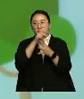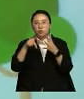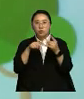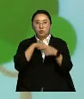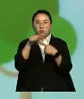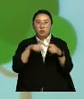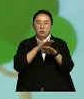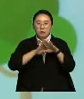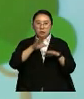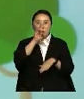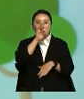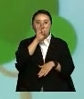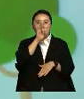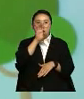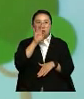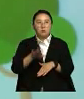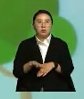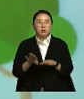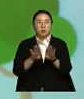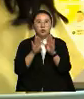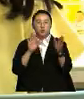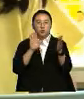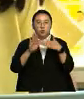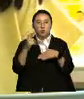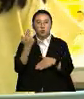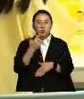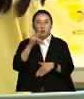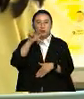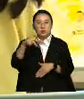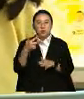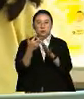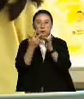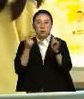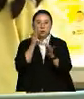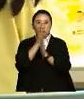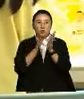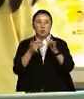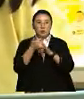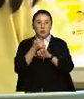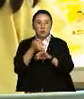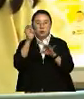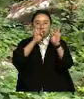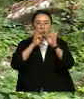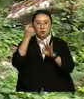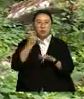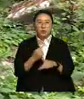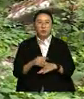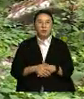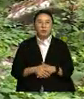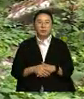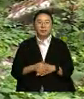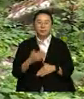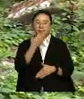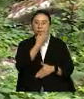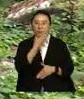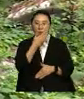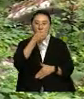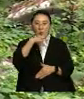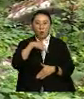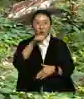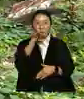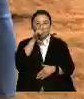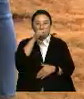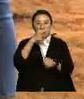운영이 원활하지 못했지만 개관 이후 6,700여 명이 숲의 약속을 찾았습니다. 아토피 치유 효과는